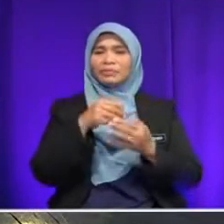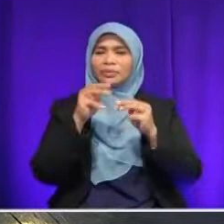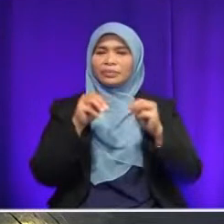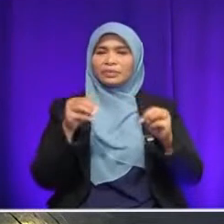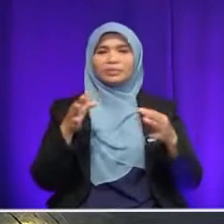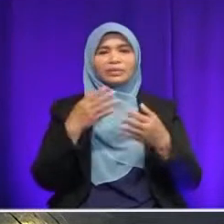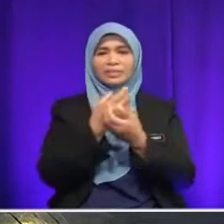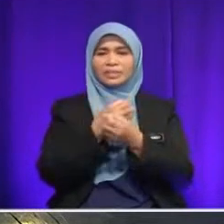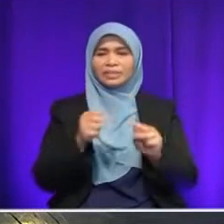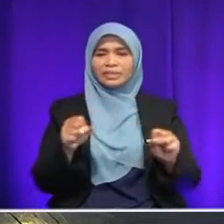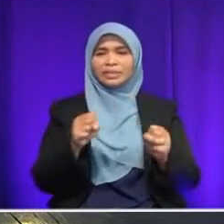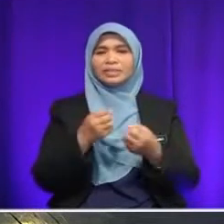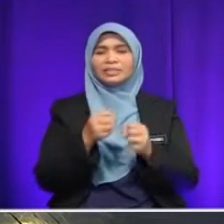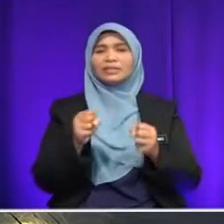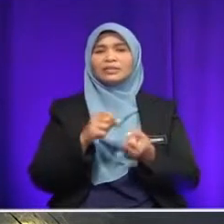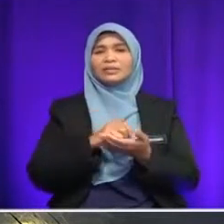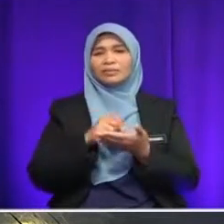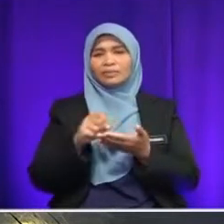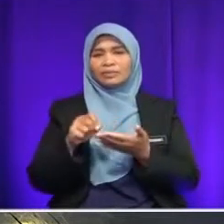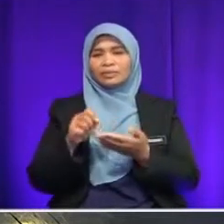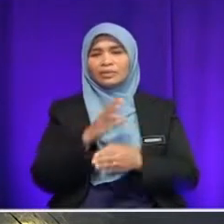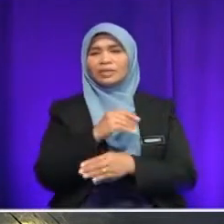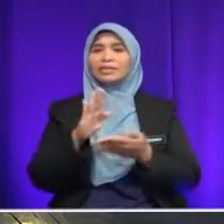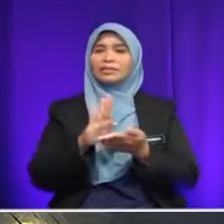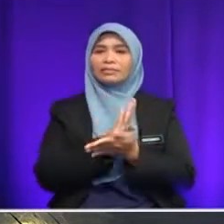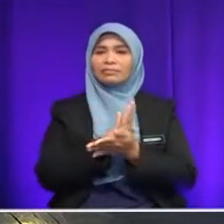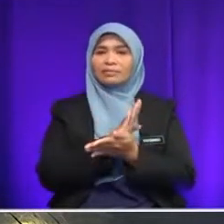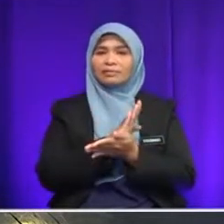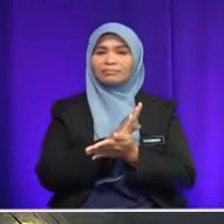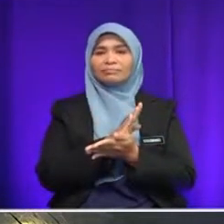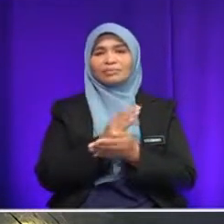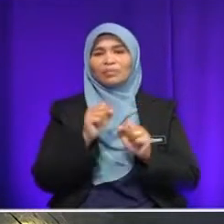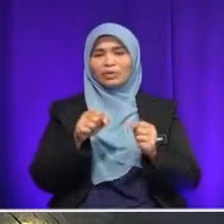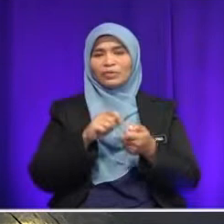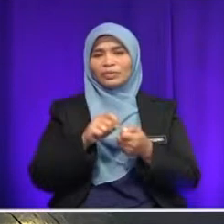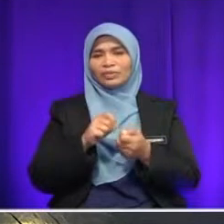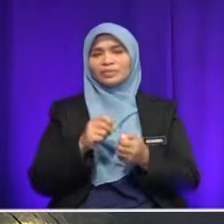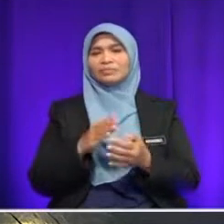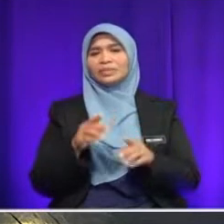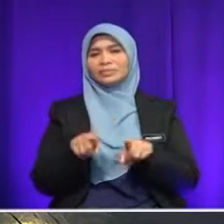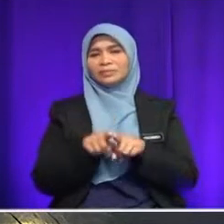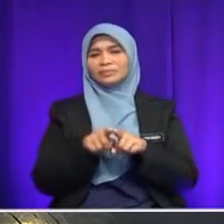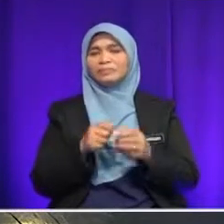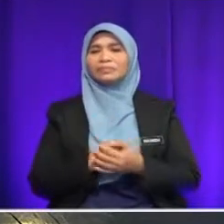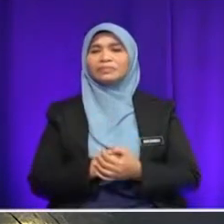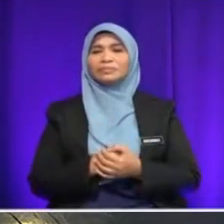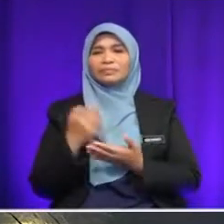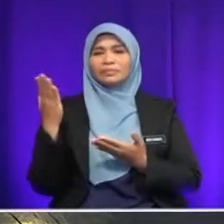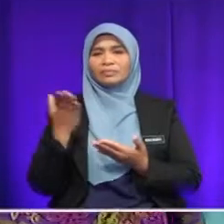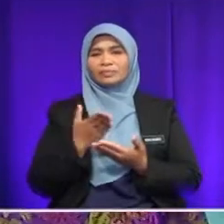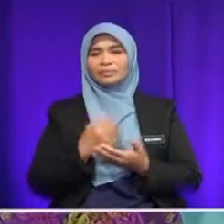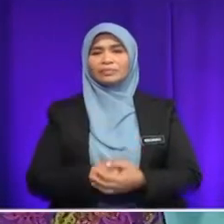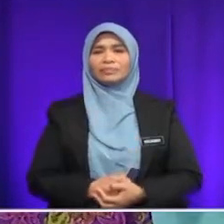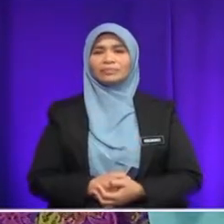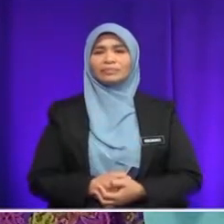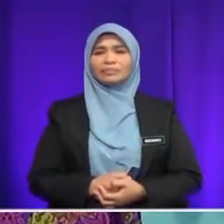Sediakan pen dan kertas untuk tulis sebanyak mana mungkin nota yang Ustazah berikan kepada kita. Dipersilakan Ustazah. Okey. Anak murid Ustazah